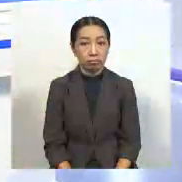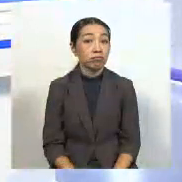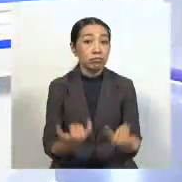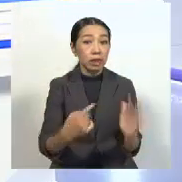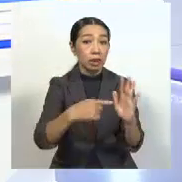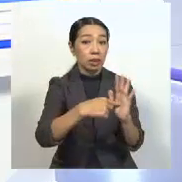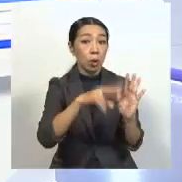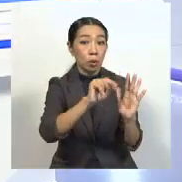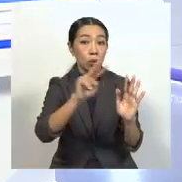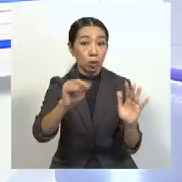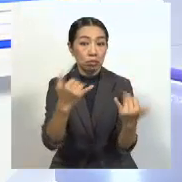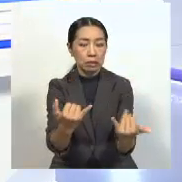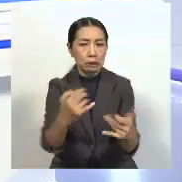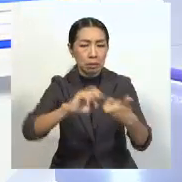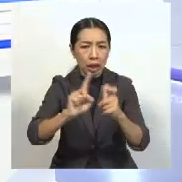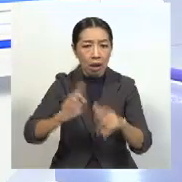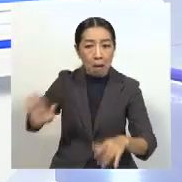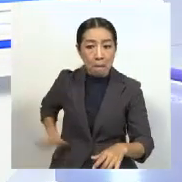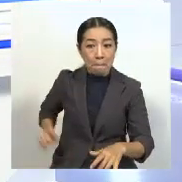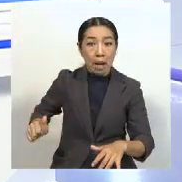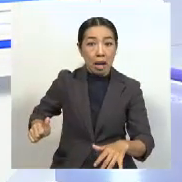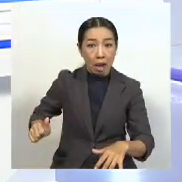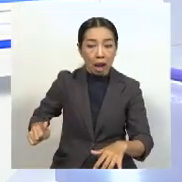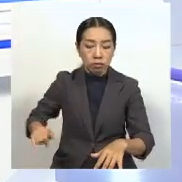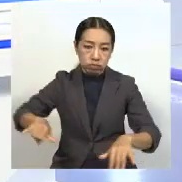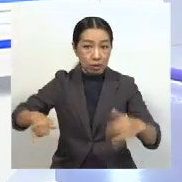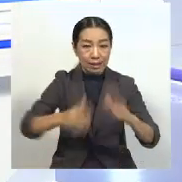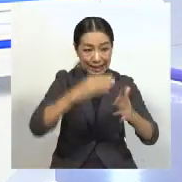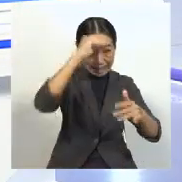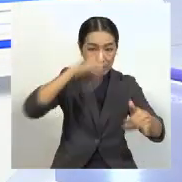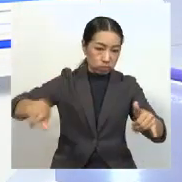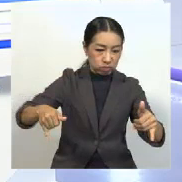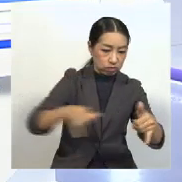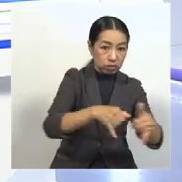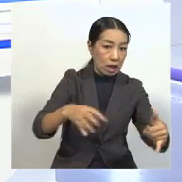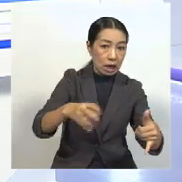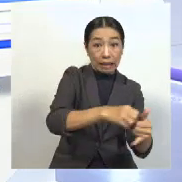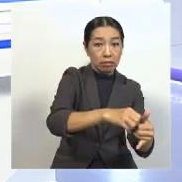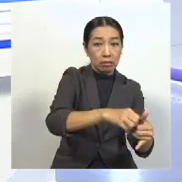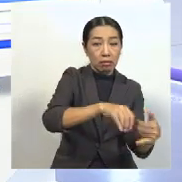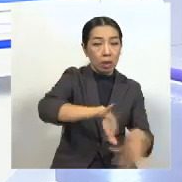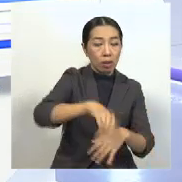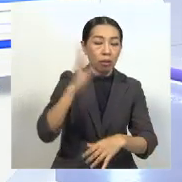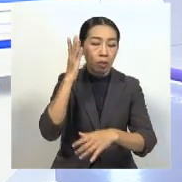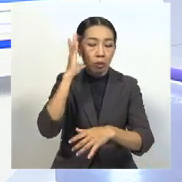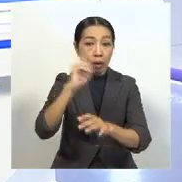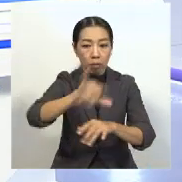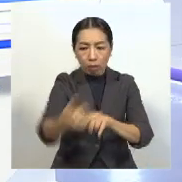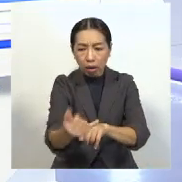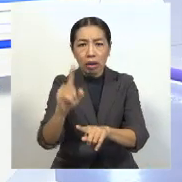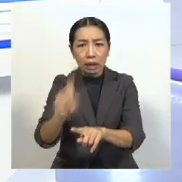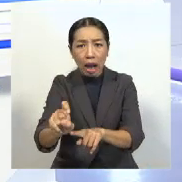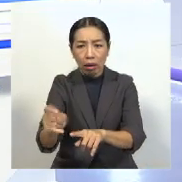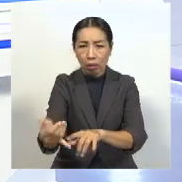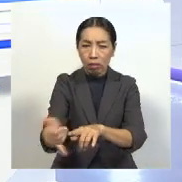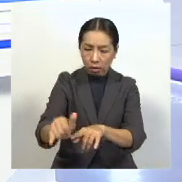ตบอตอนนี้ที่นนทบุรีนะครับมีเหตุการณ์คือสุนัขเนี่ยไปกัดเด็กนักเรียนแล้วปรากฏว่าอีกวันเนี่ยเจ้าหมาตัวนี้ตายขึ้นมาเจ้าหน้าที่เขาไปตรวจครับพบว่